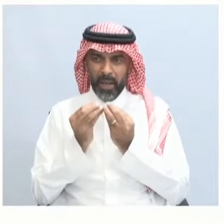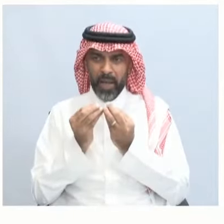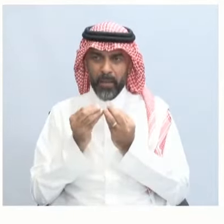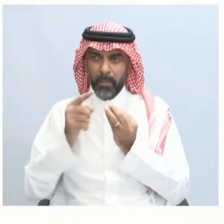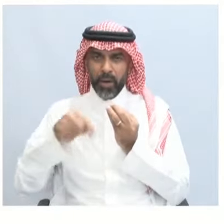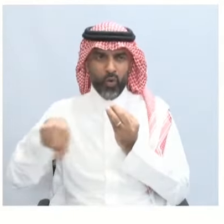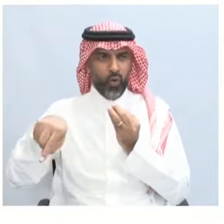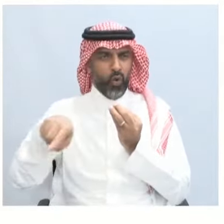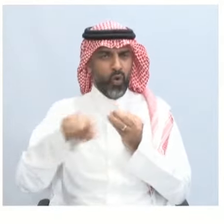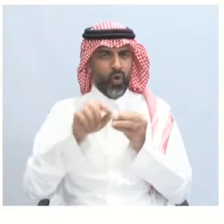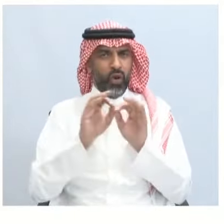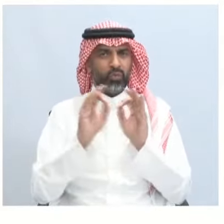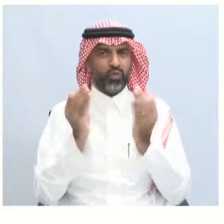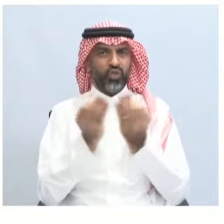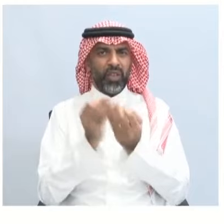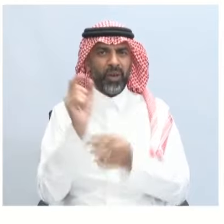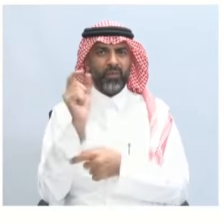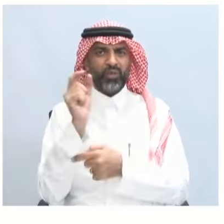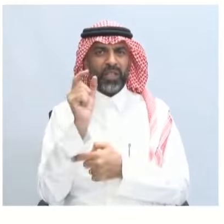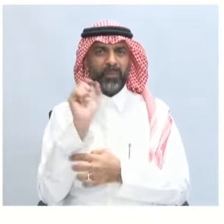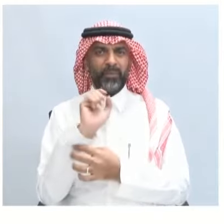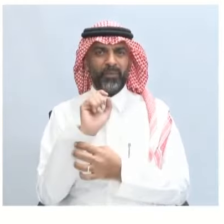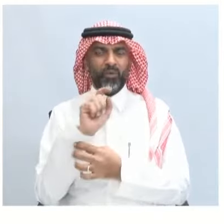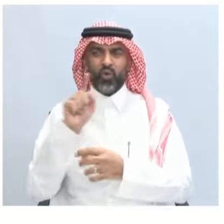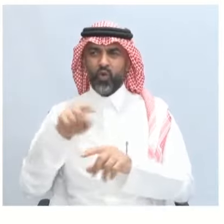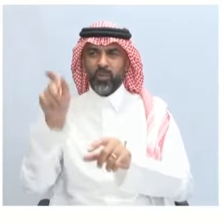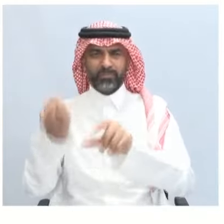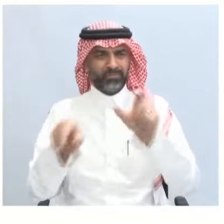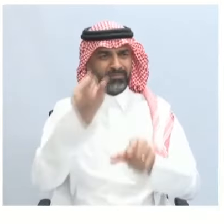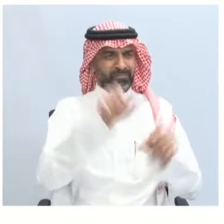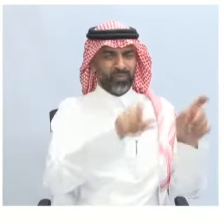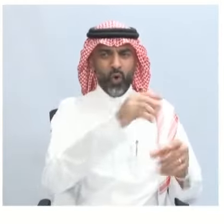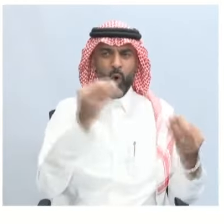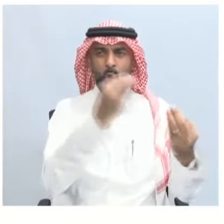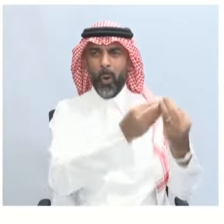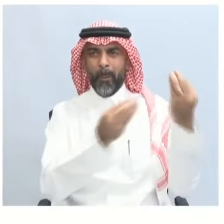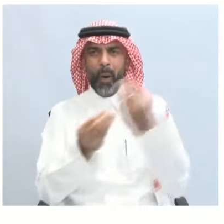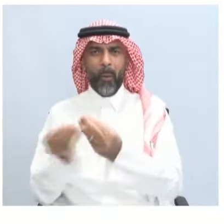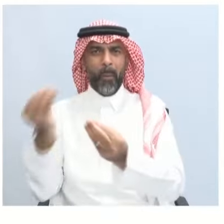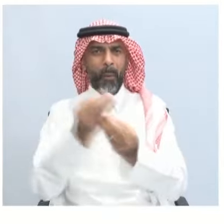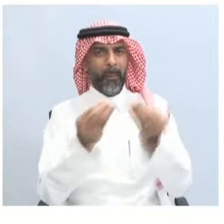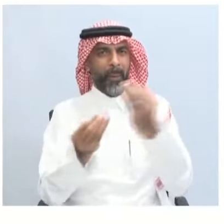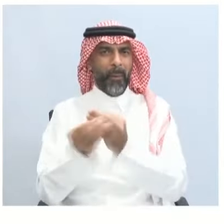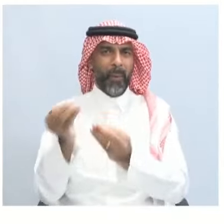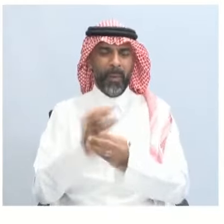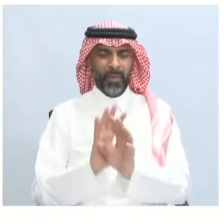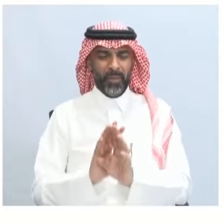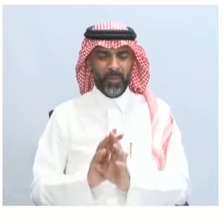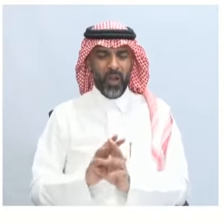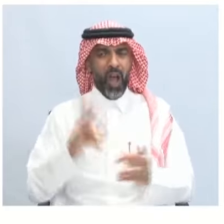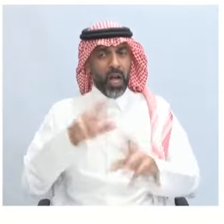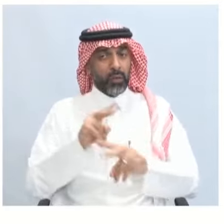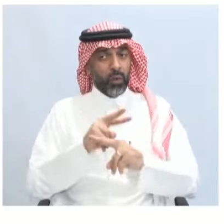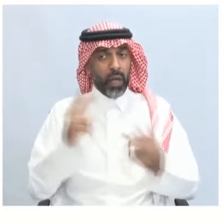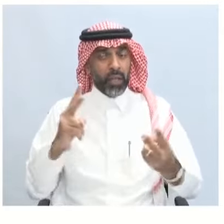والالفه في في المجتمع بين افراده حينما يتحقق هذا التوحيد فنقول ان اختلفت جنسياتهم او